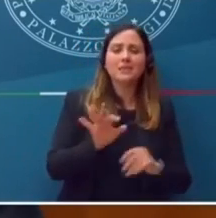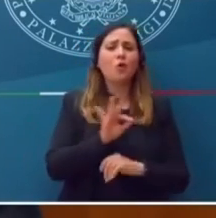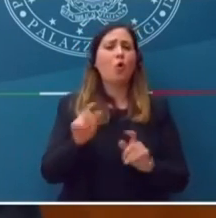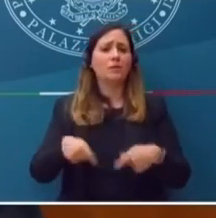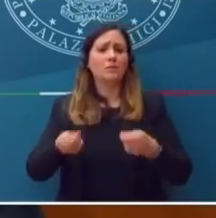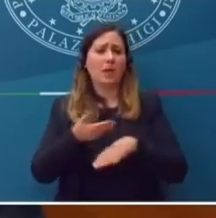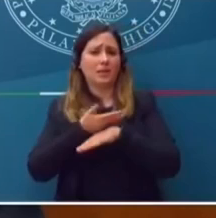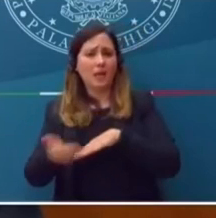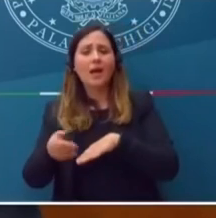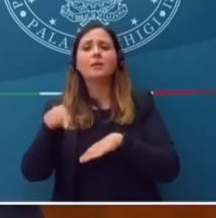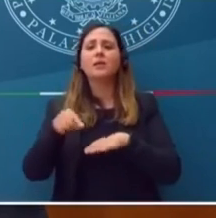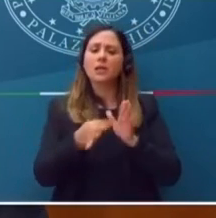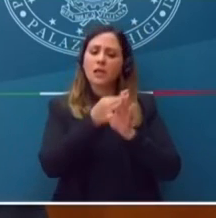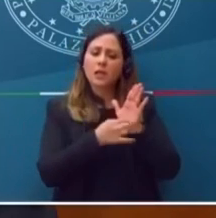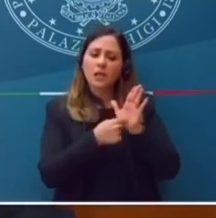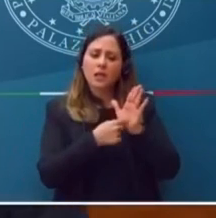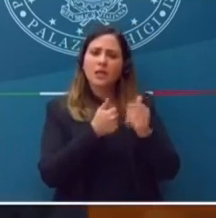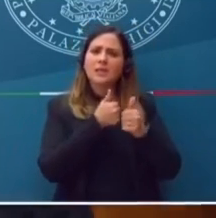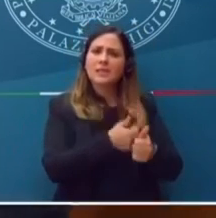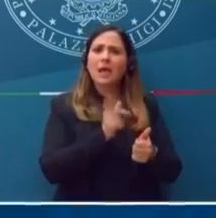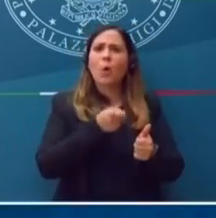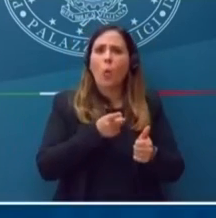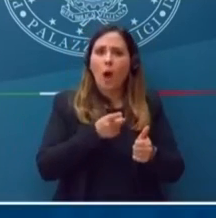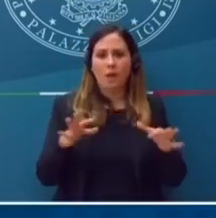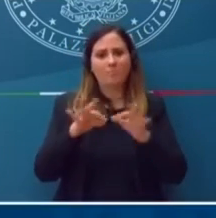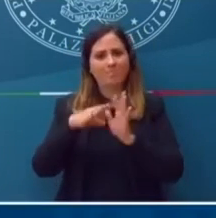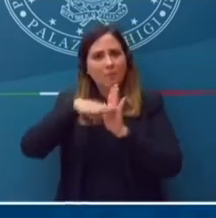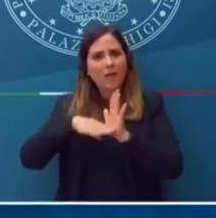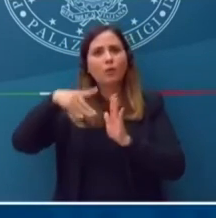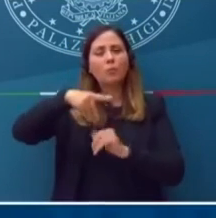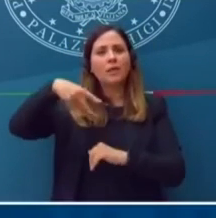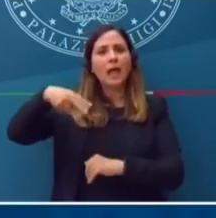i soldi del PNRR? Grazie.